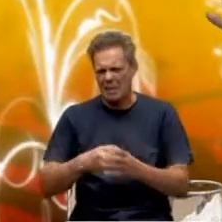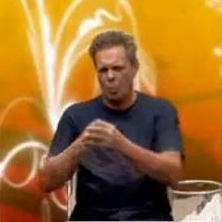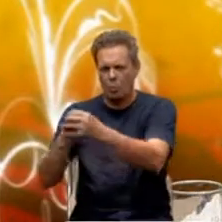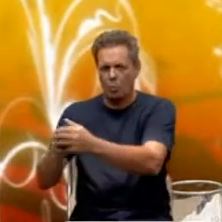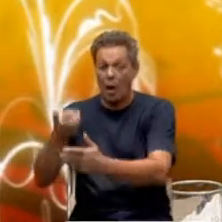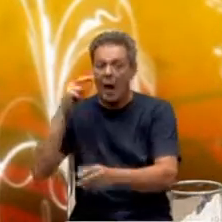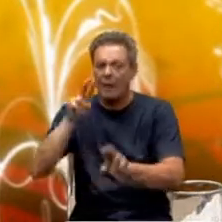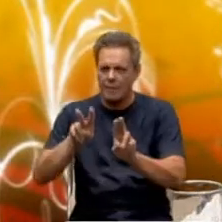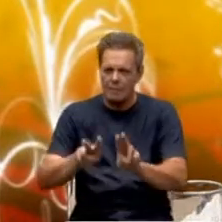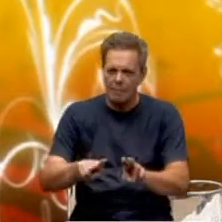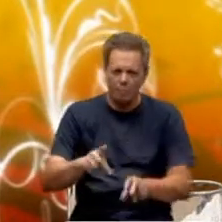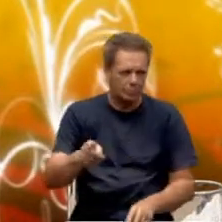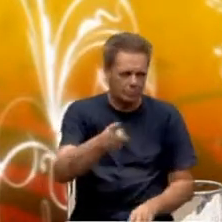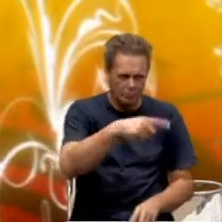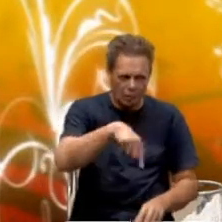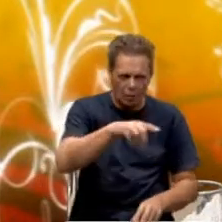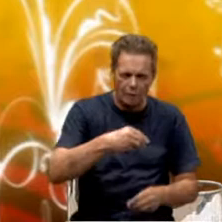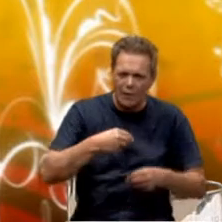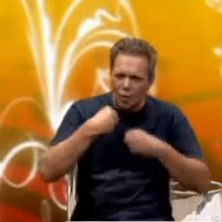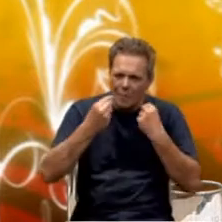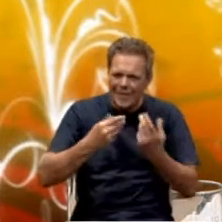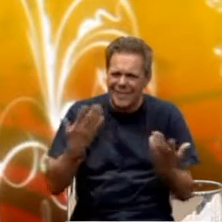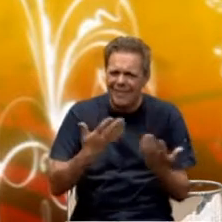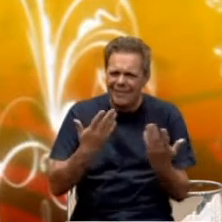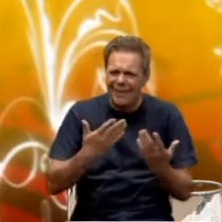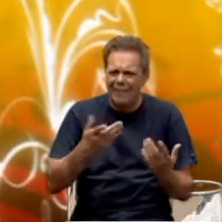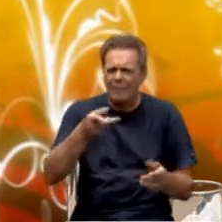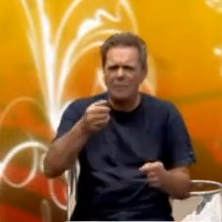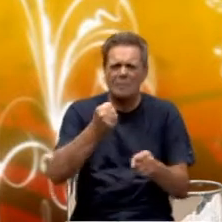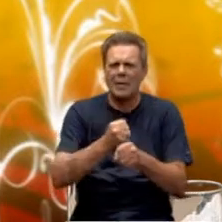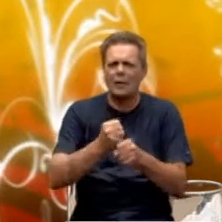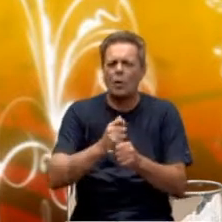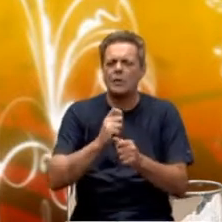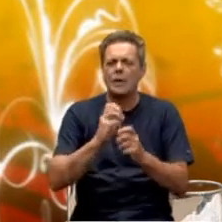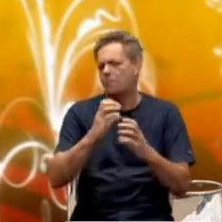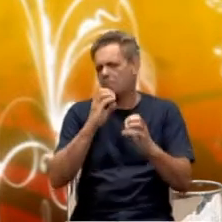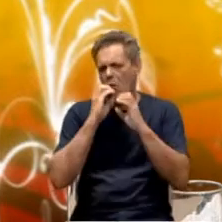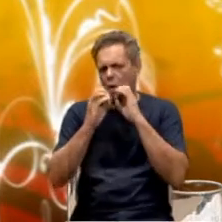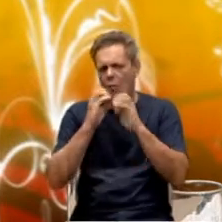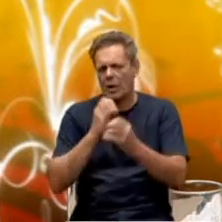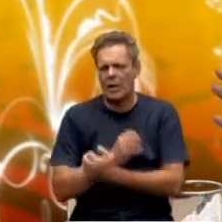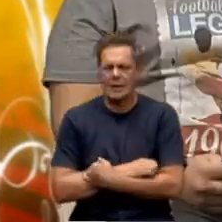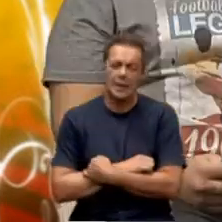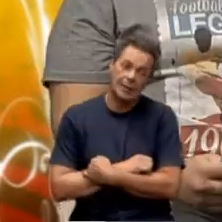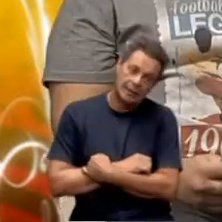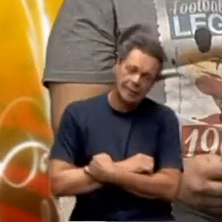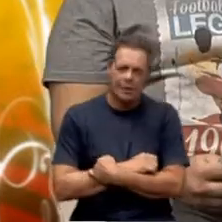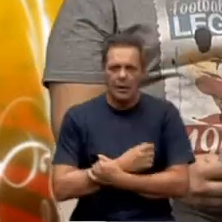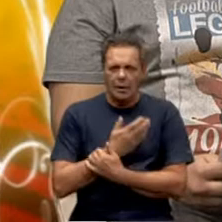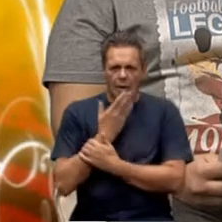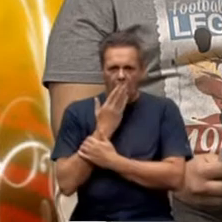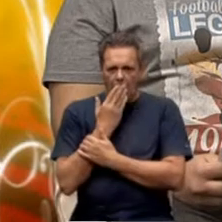imamo da mi neko od vas objasni kako ste imali radionice komunikacije. Pa recimo